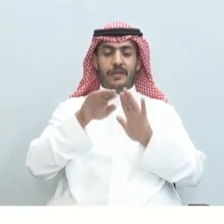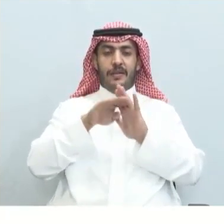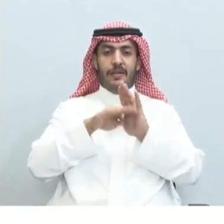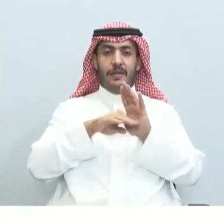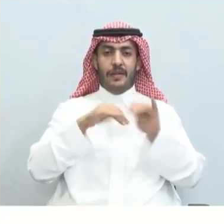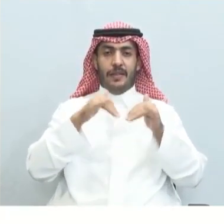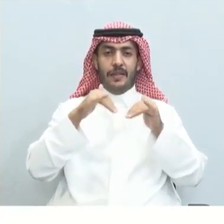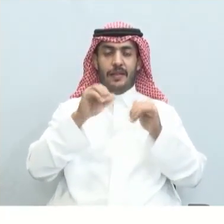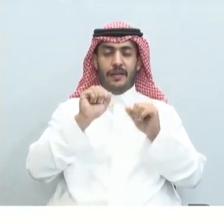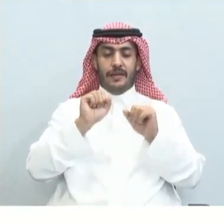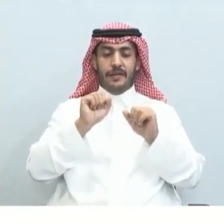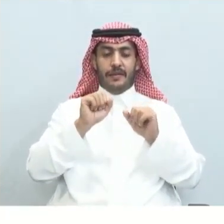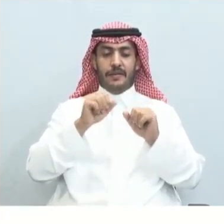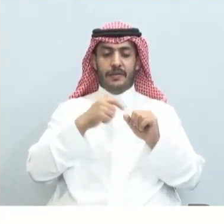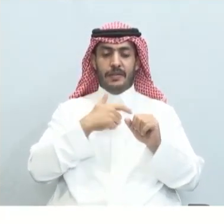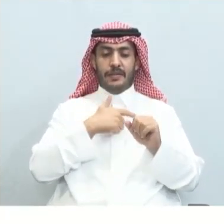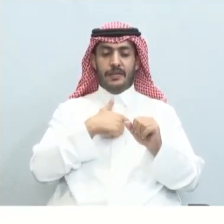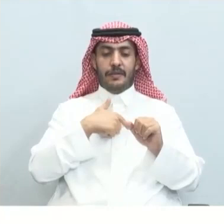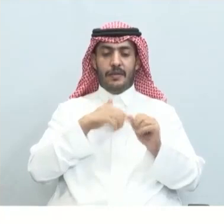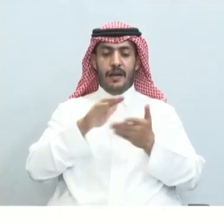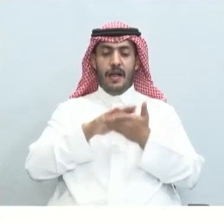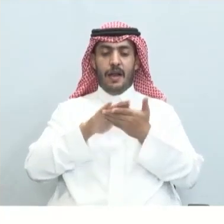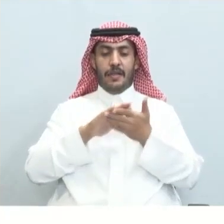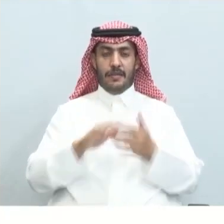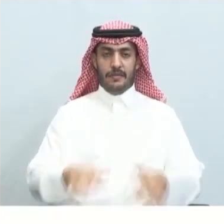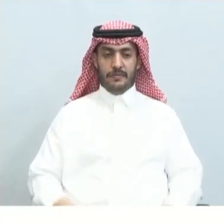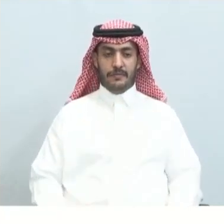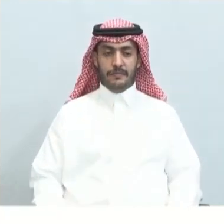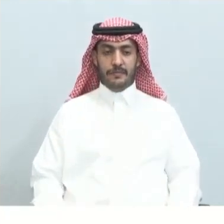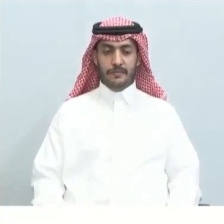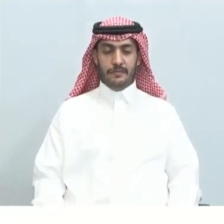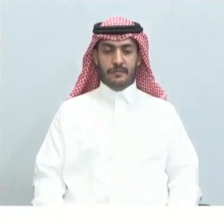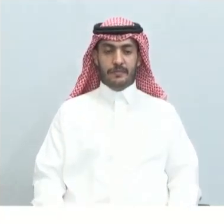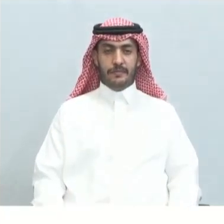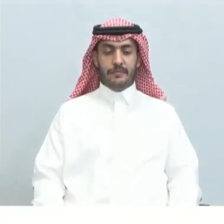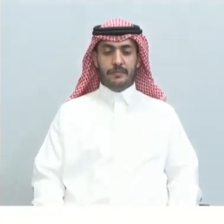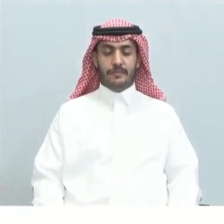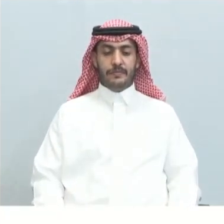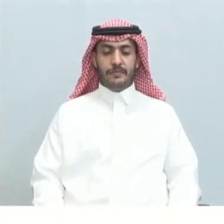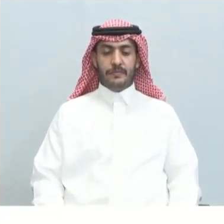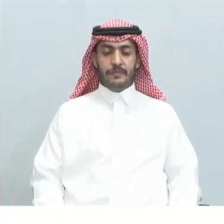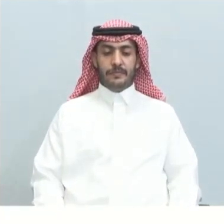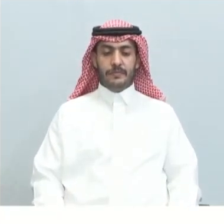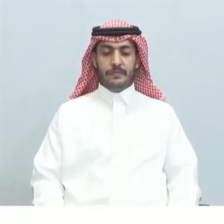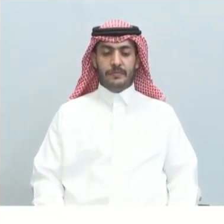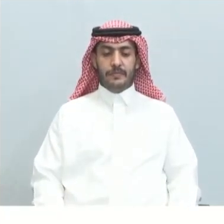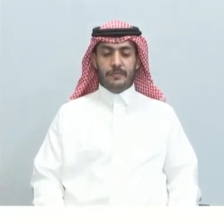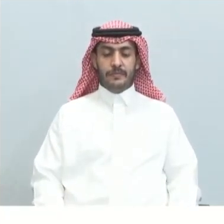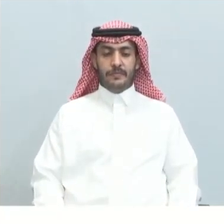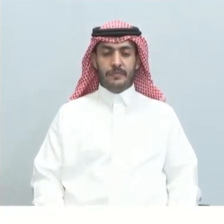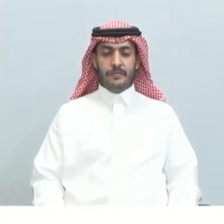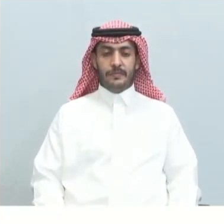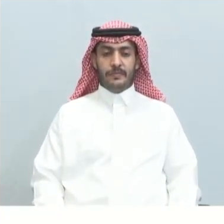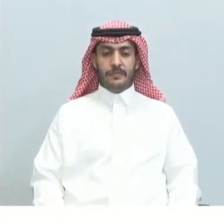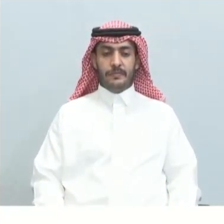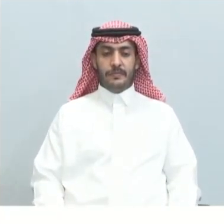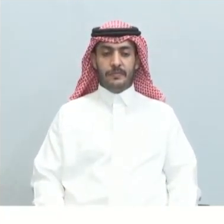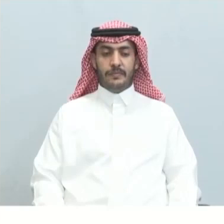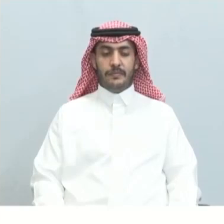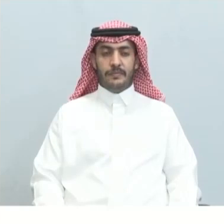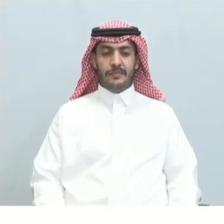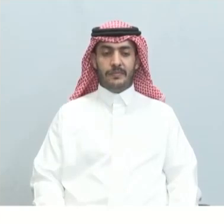الصفائح التكتونيه او الارضيه وايضا في الصوره